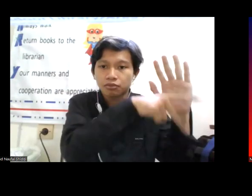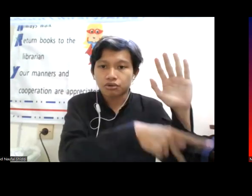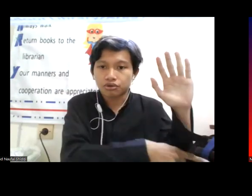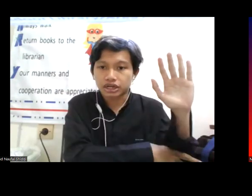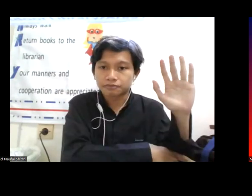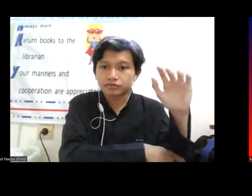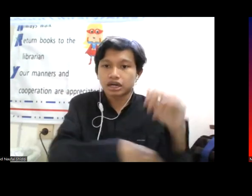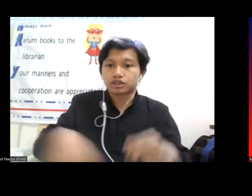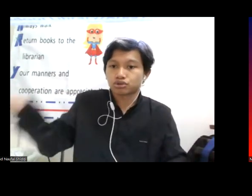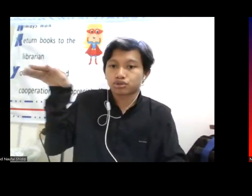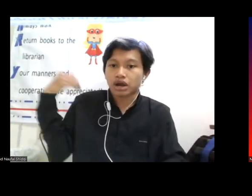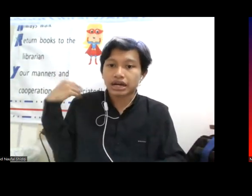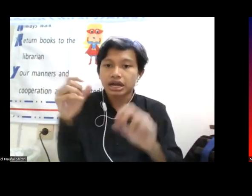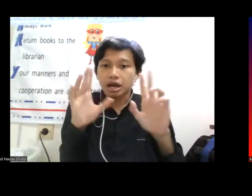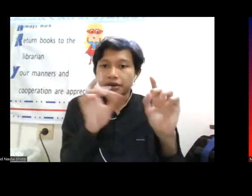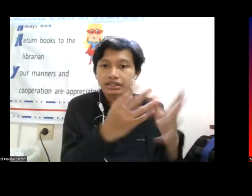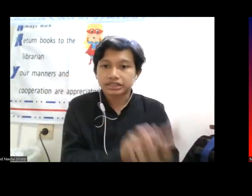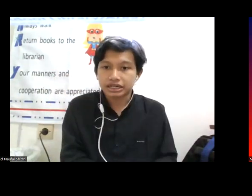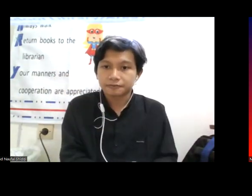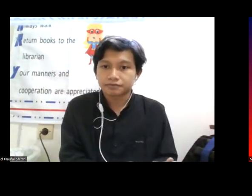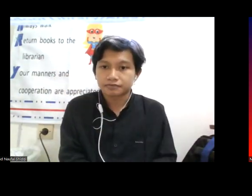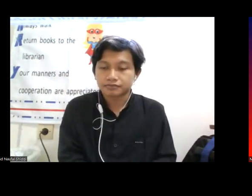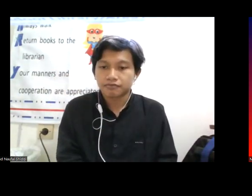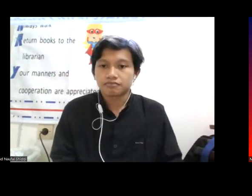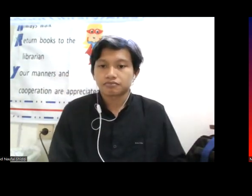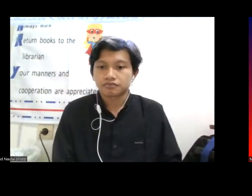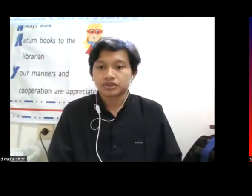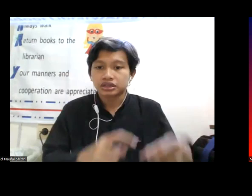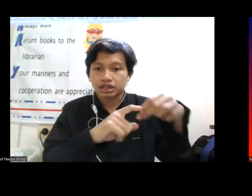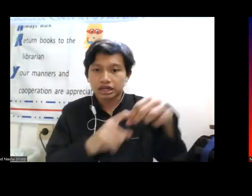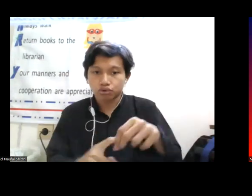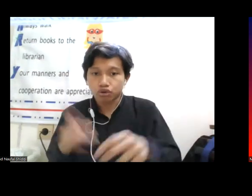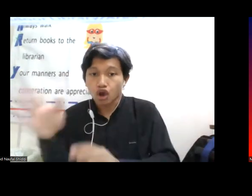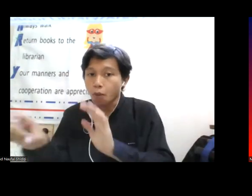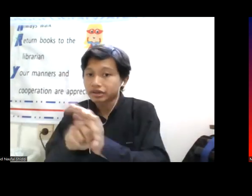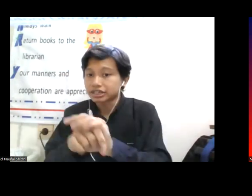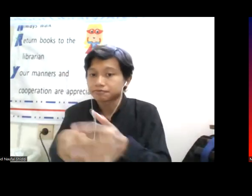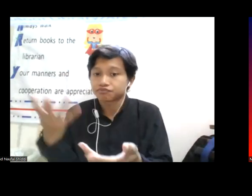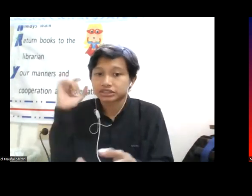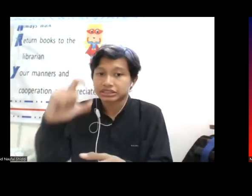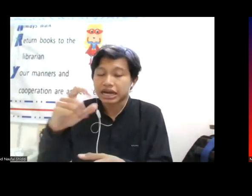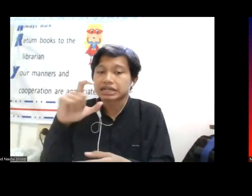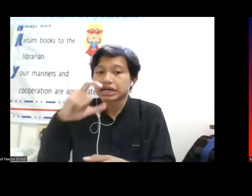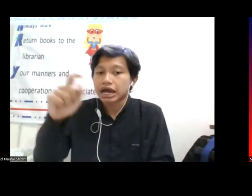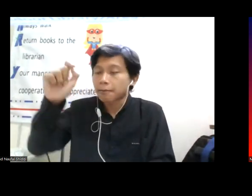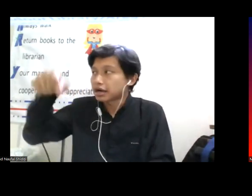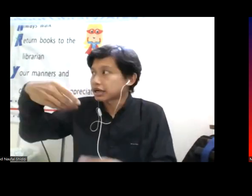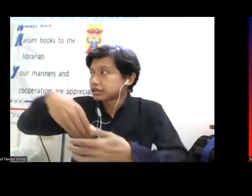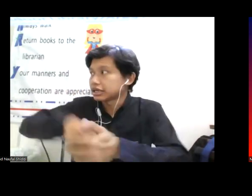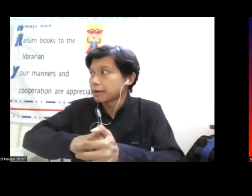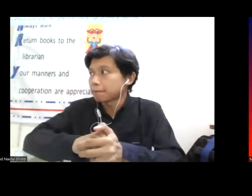mengatakan kekurangannya ya karena punya kelebihan masing-masing tergantung para pemakainya atau usernya dalam menggunakan